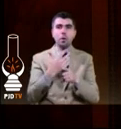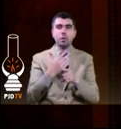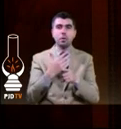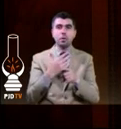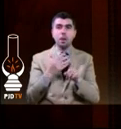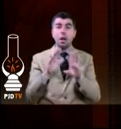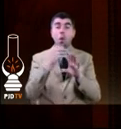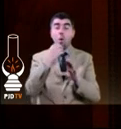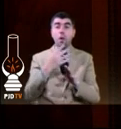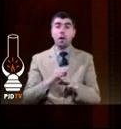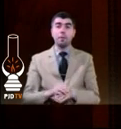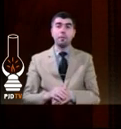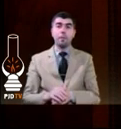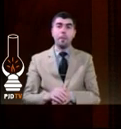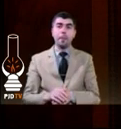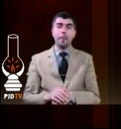البرطمات